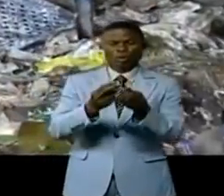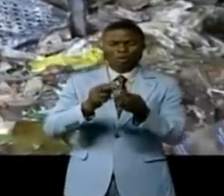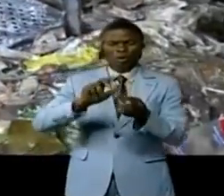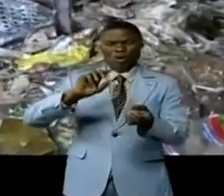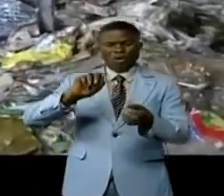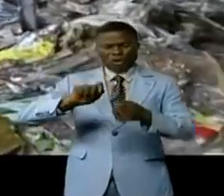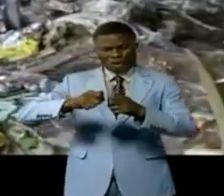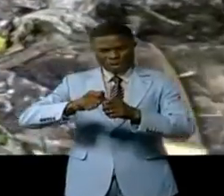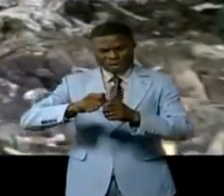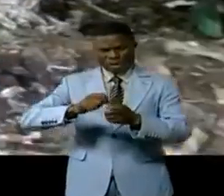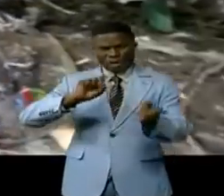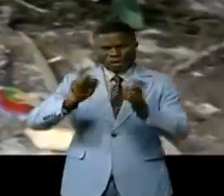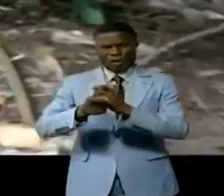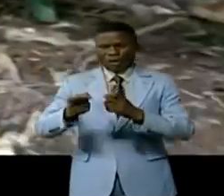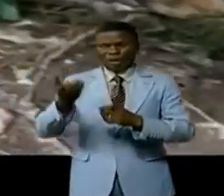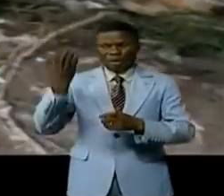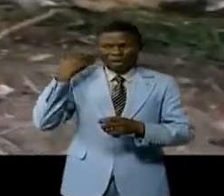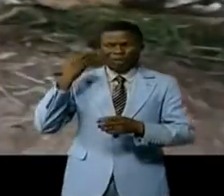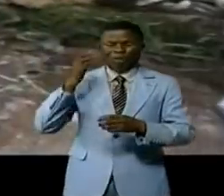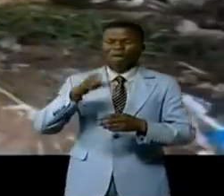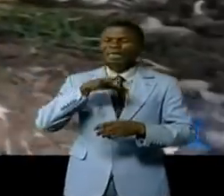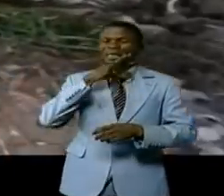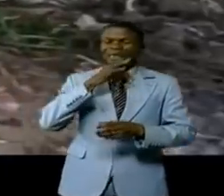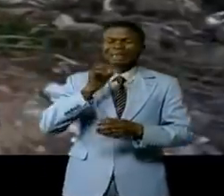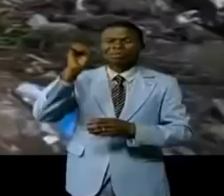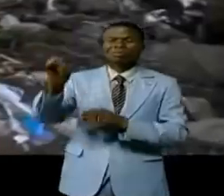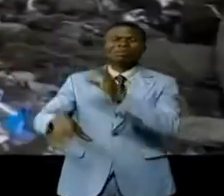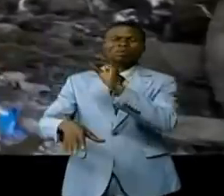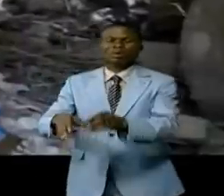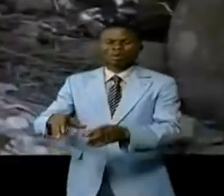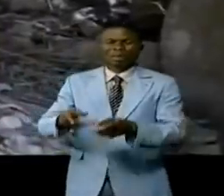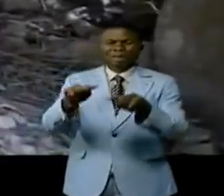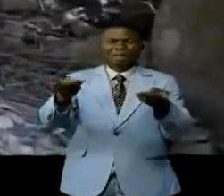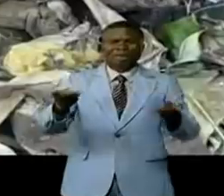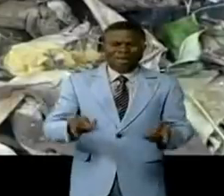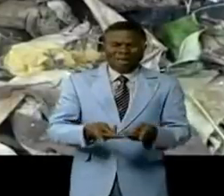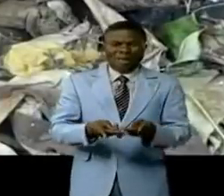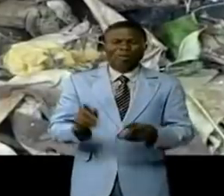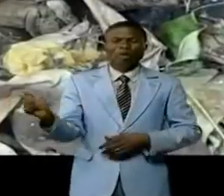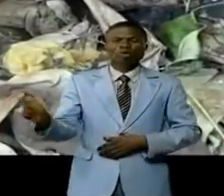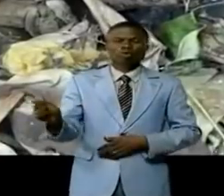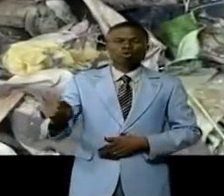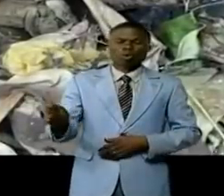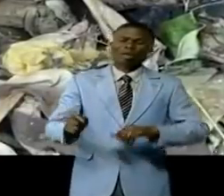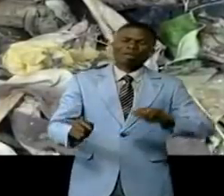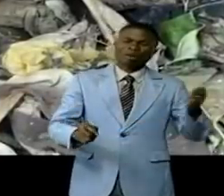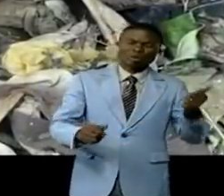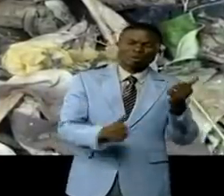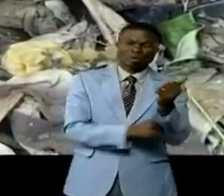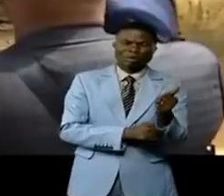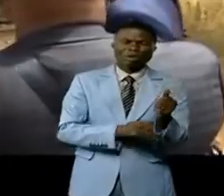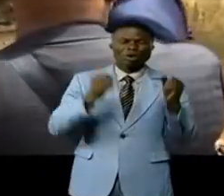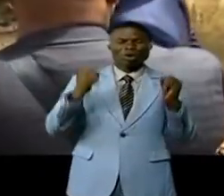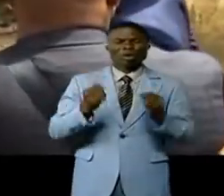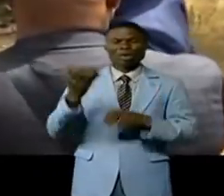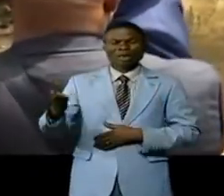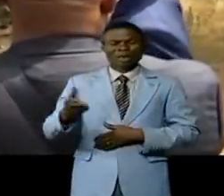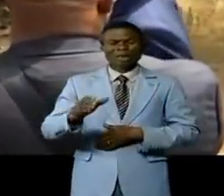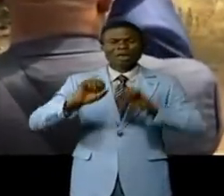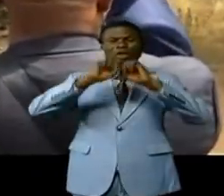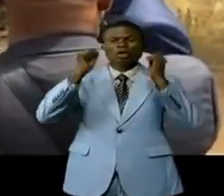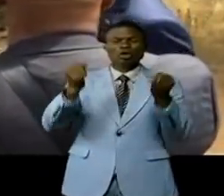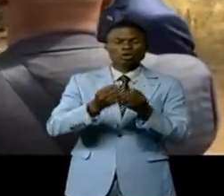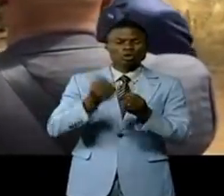transformée en un dépotoir d'ordures, voire un lieu d'aisance pour certains. La régie des eaux n'existe plus dans